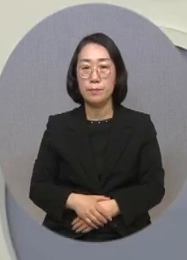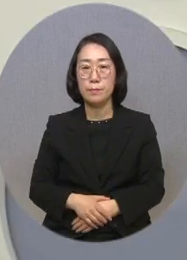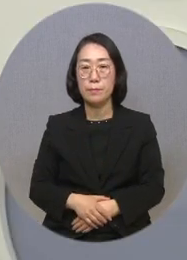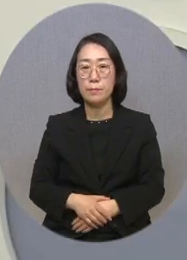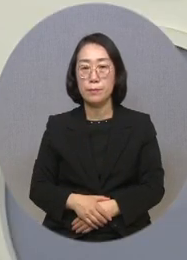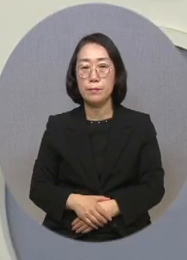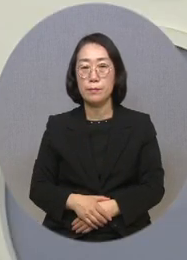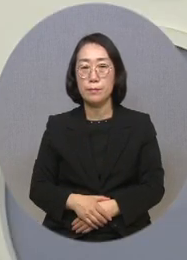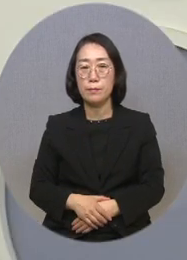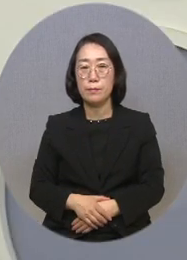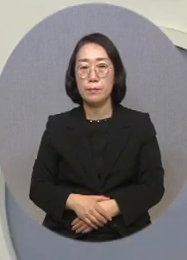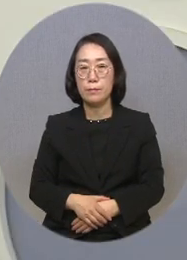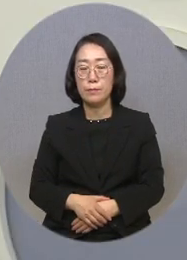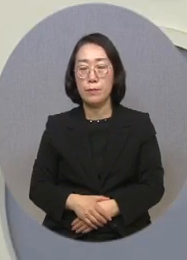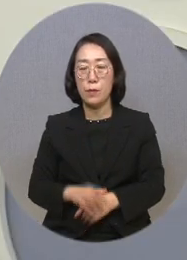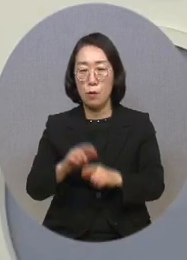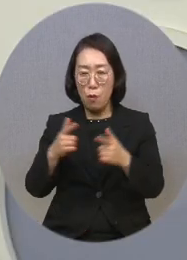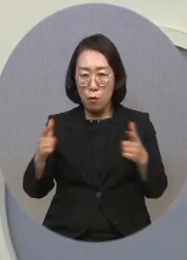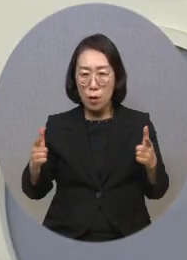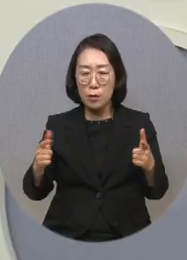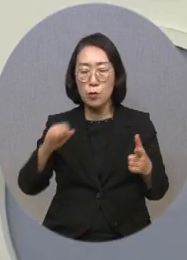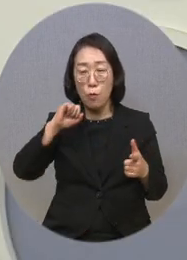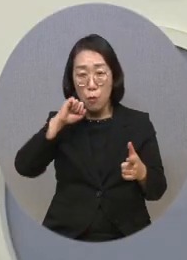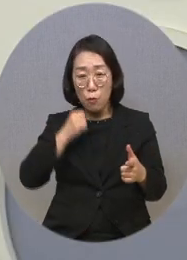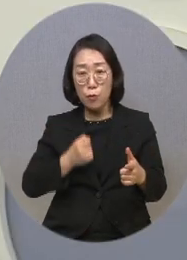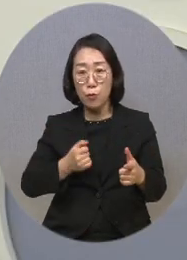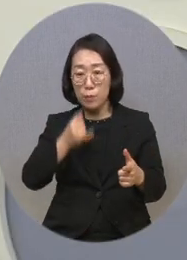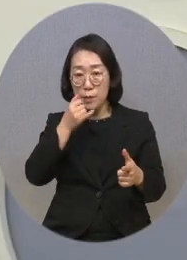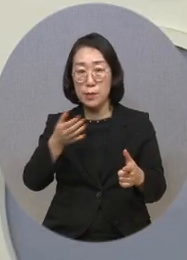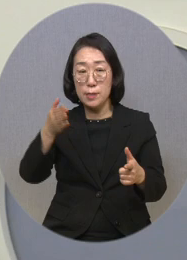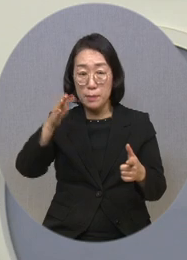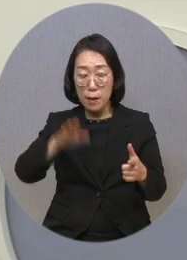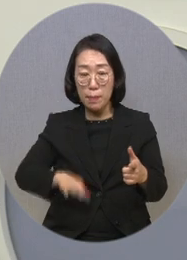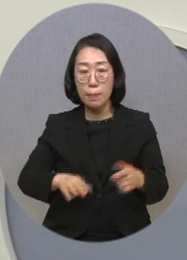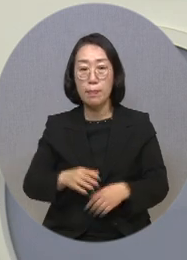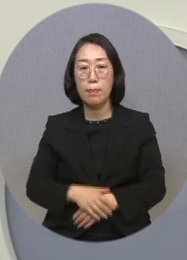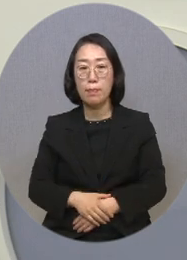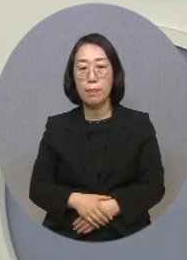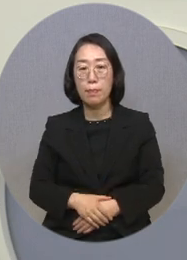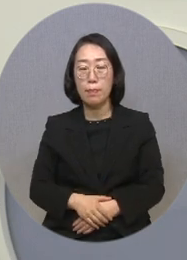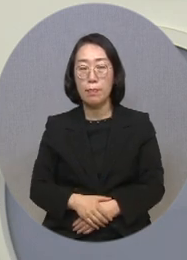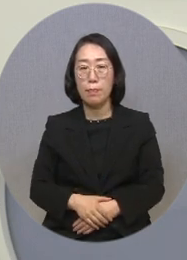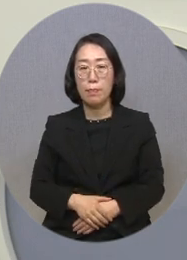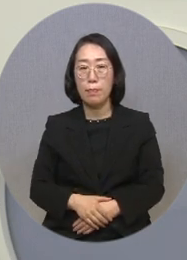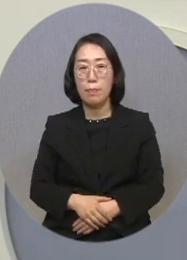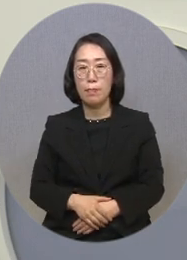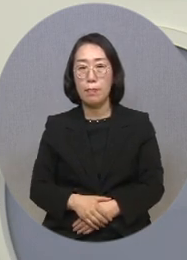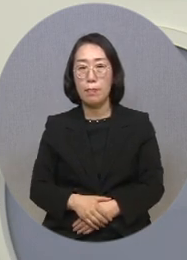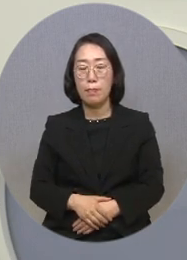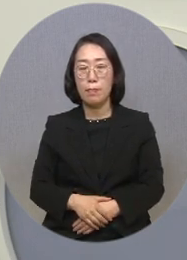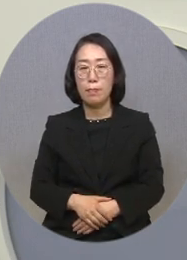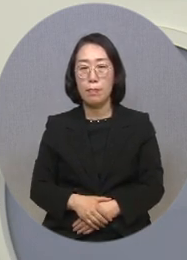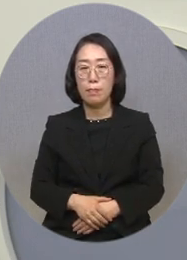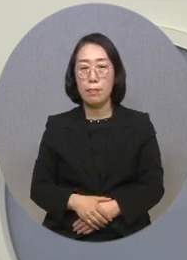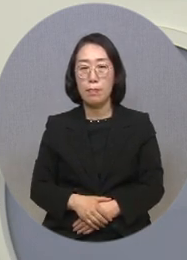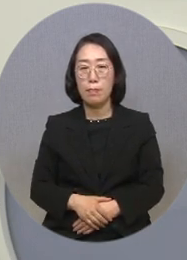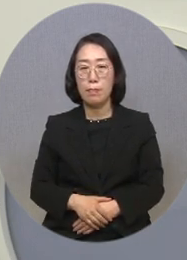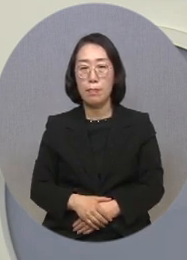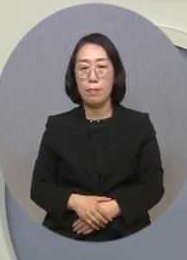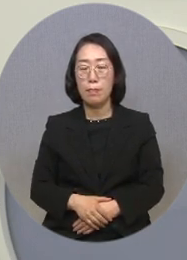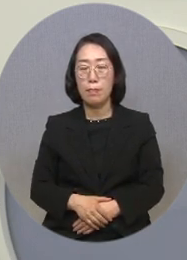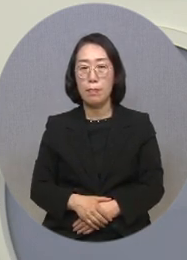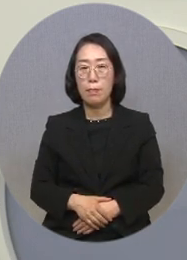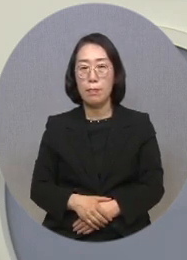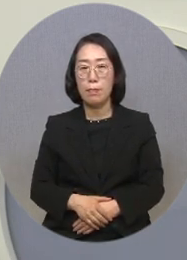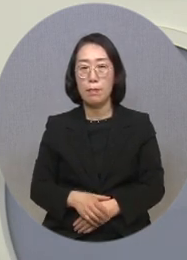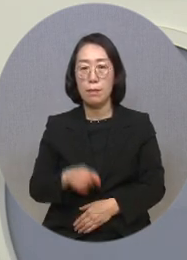그 전에 과정은 많은 여러 과정을 겪어서 왔지만 그래서 이제 그러한 그 단군